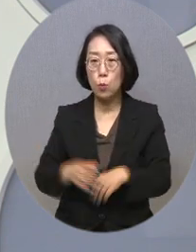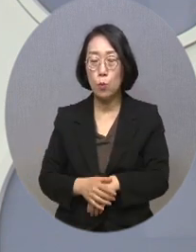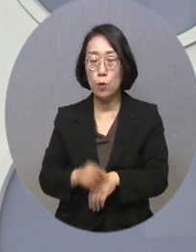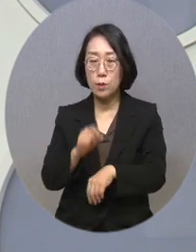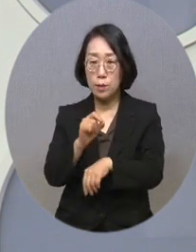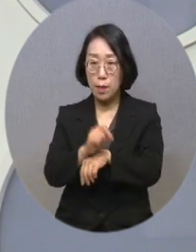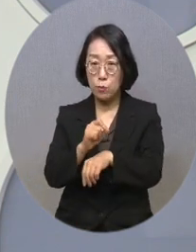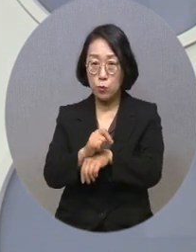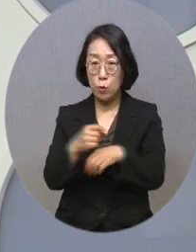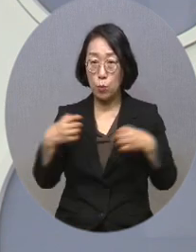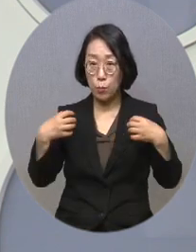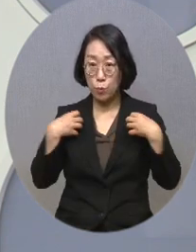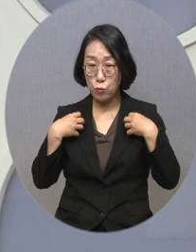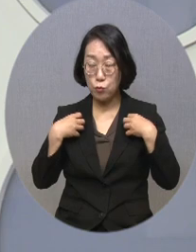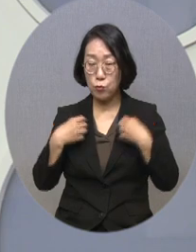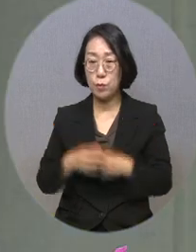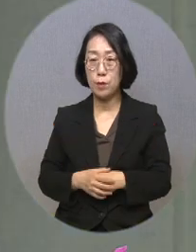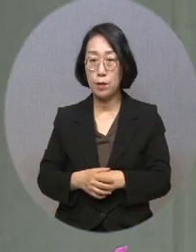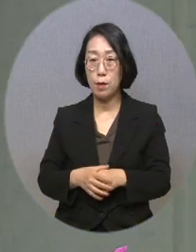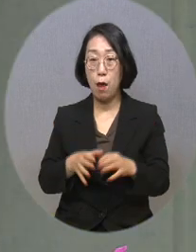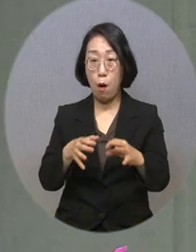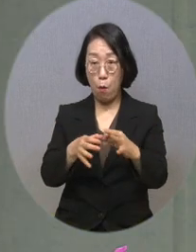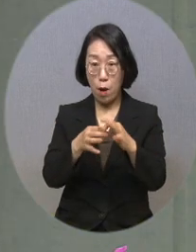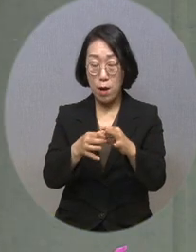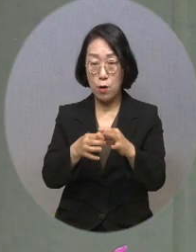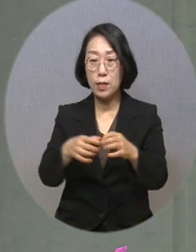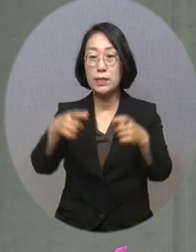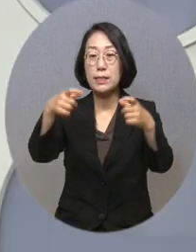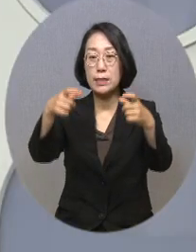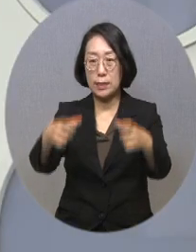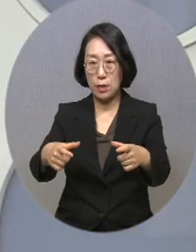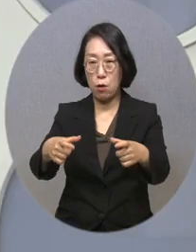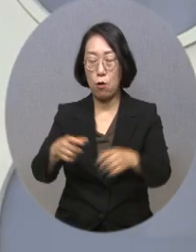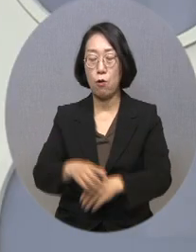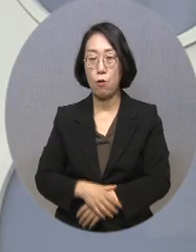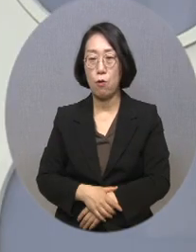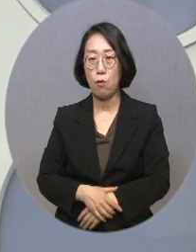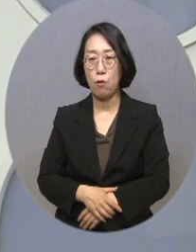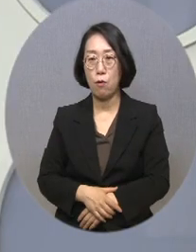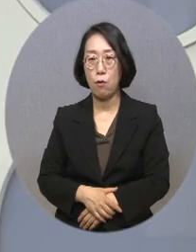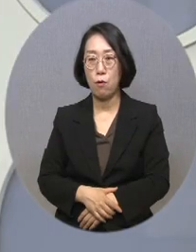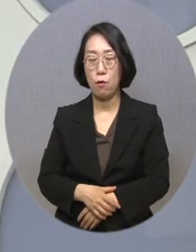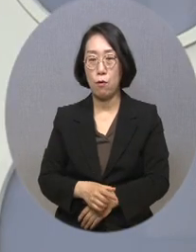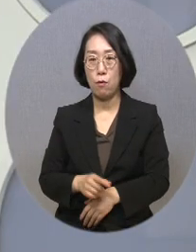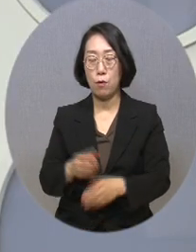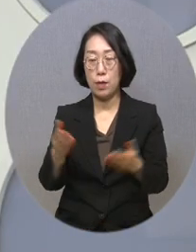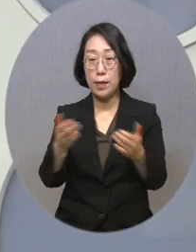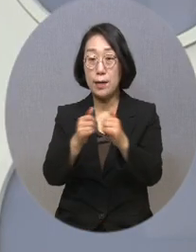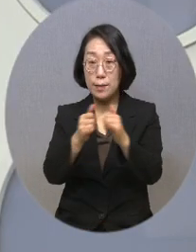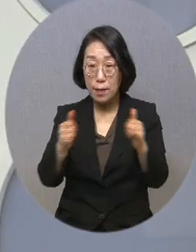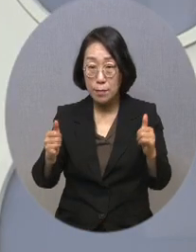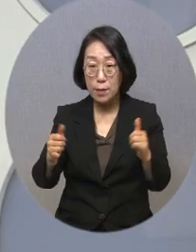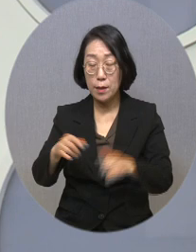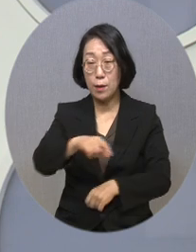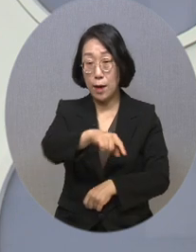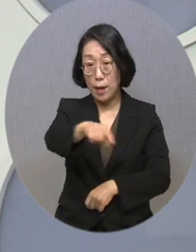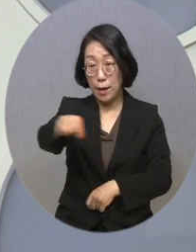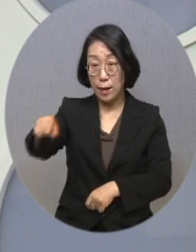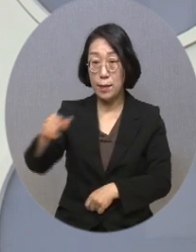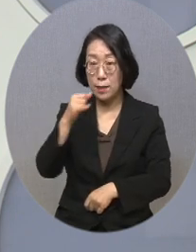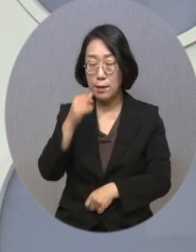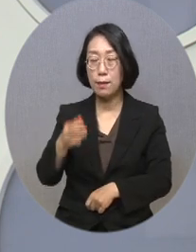우리 세무사 회도 지역 세무사회가 이게 구성이 돼 있거든요. 그리고 우리 이제 그렇게 구성되어 있는